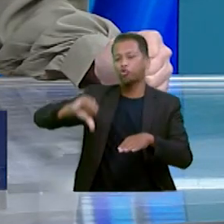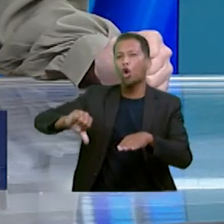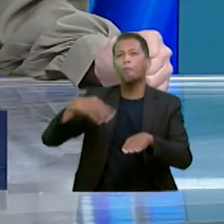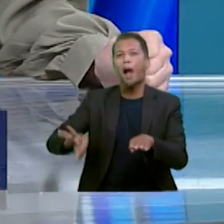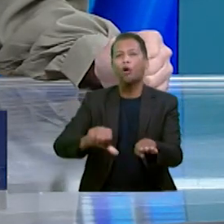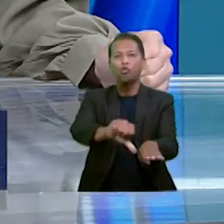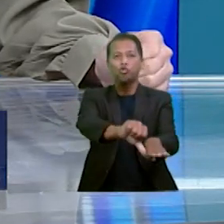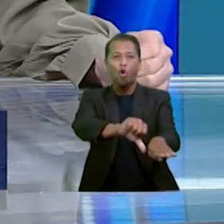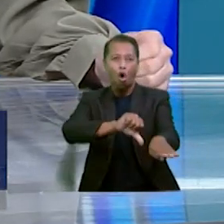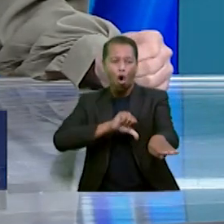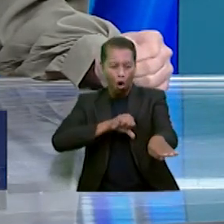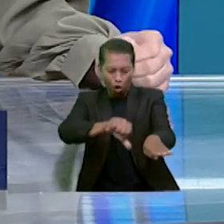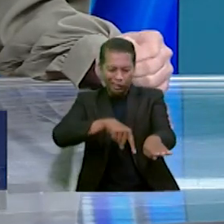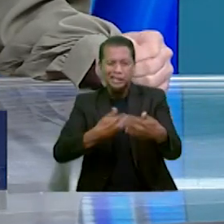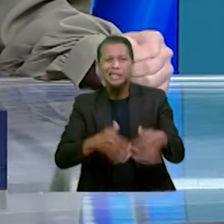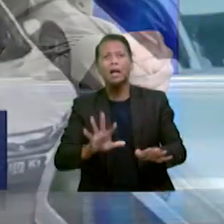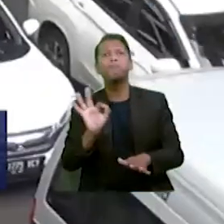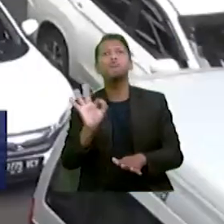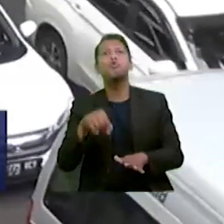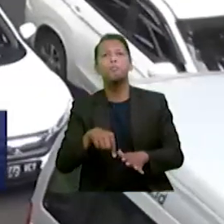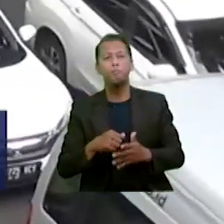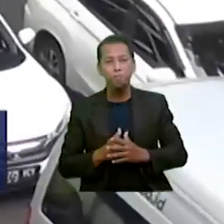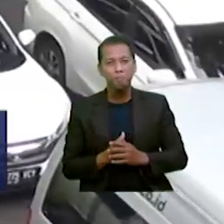selesai di Jombang, Jawa Timur.